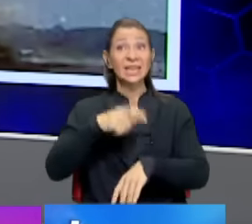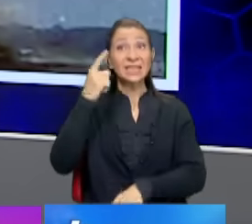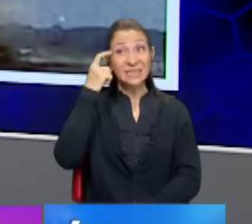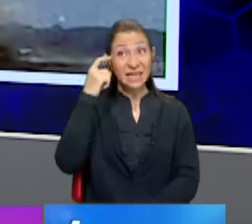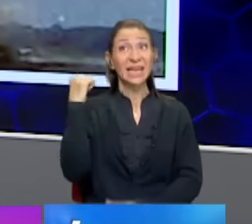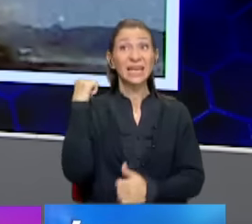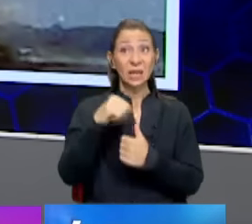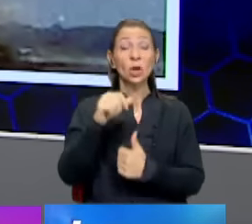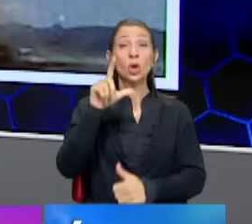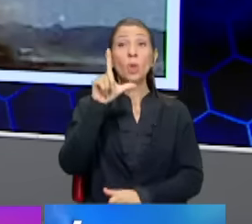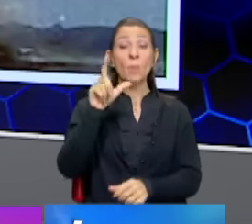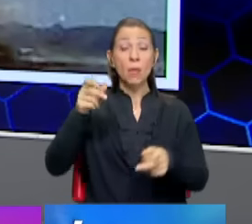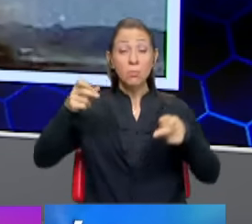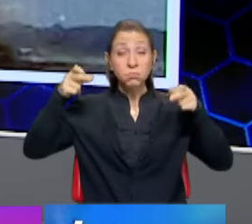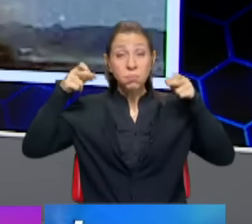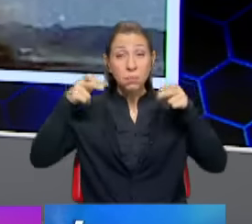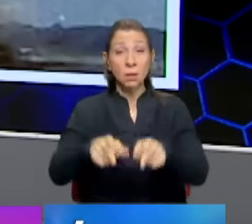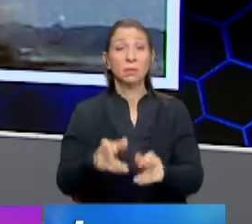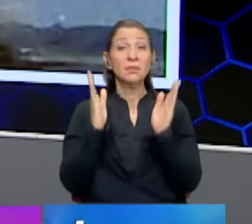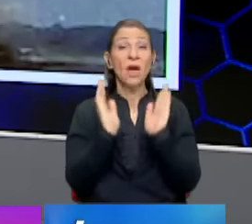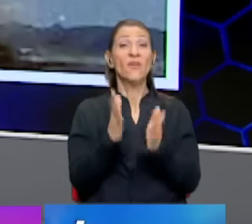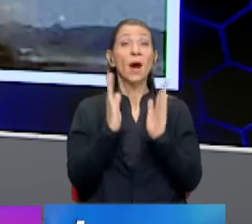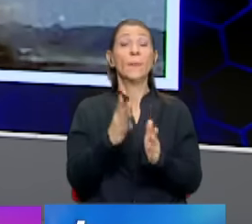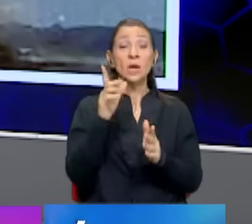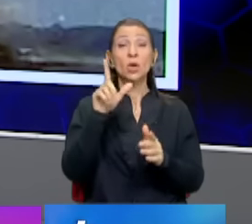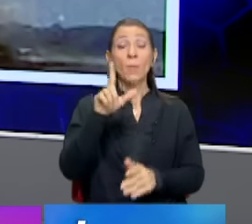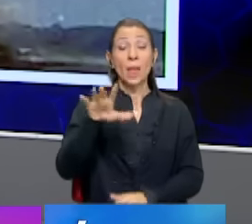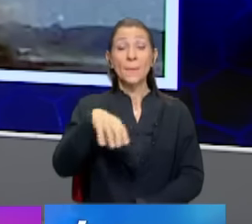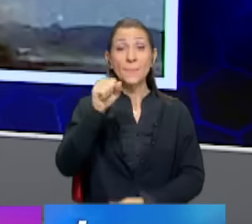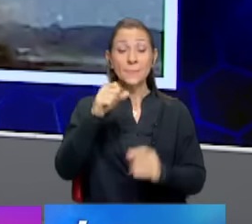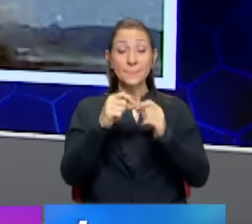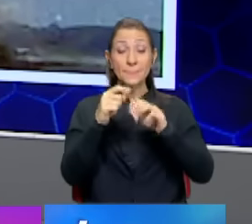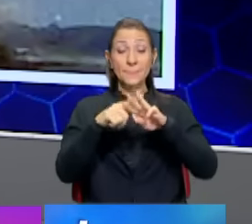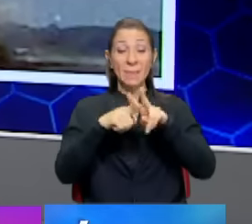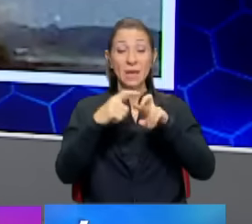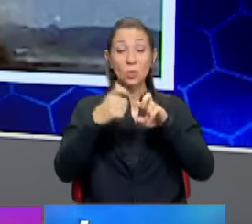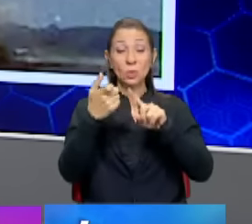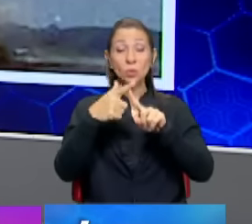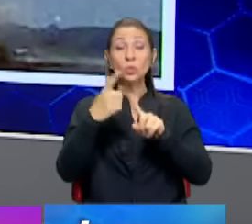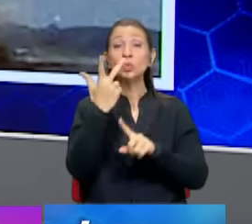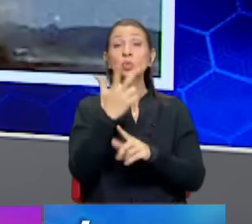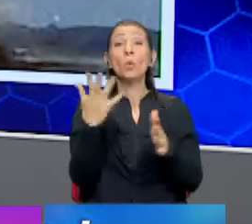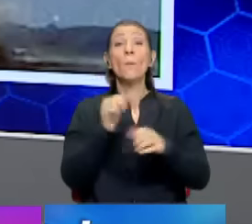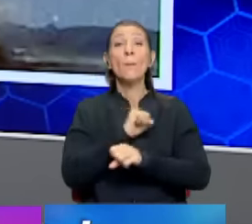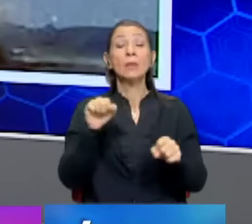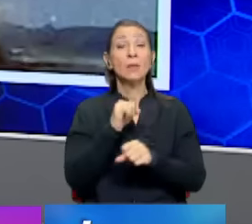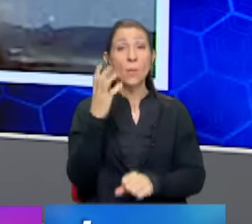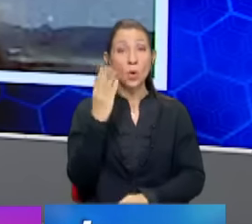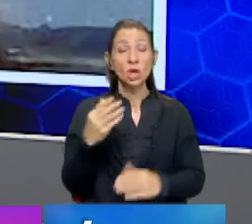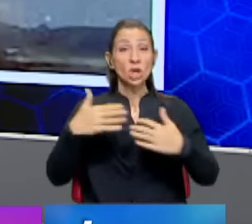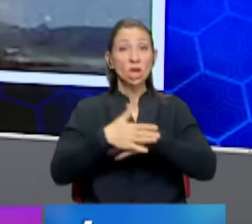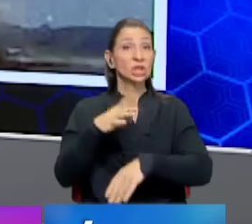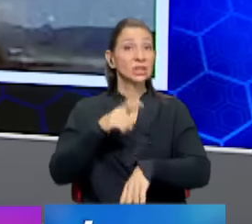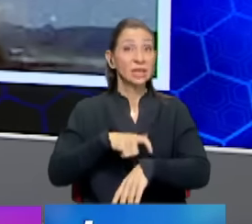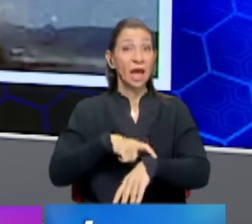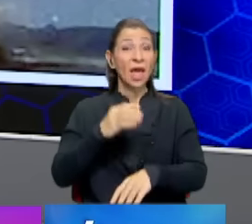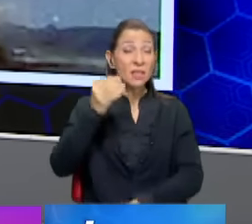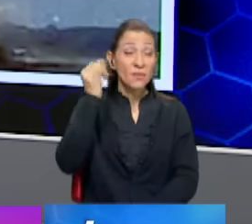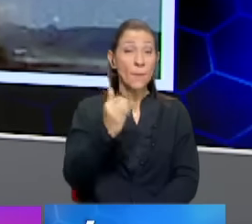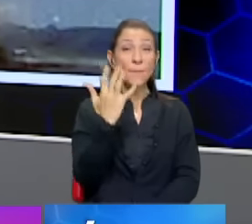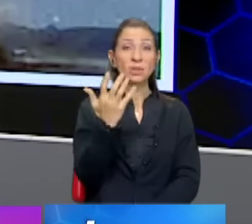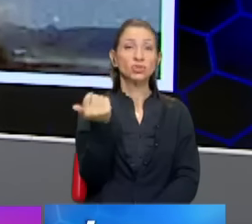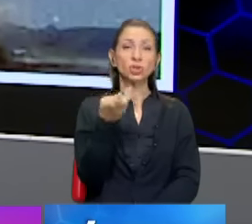yine Lübnan'a saldırılana devam etti. Lübnan'ın başkenti Beyrut'ta 3 büyük patlama yaşandı. Gece saatlerinde en az